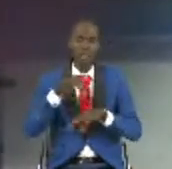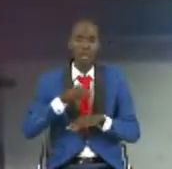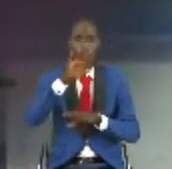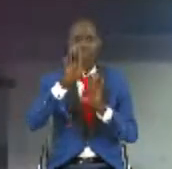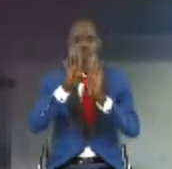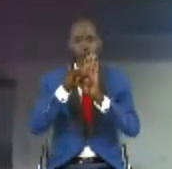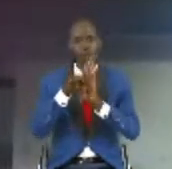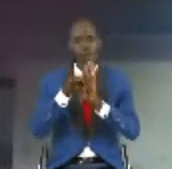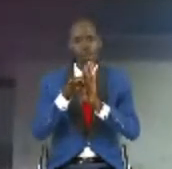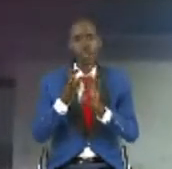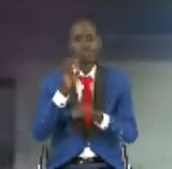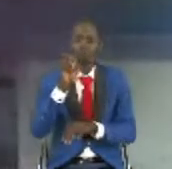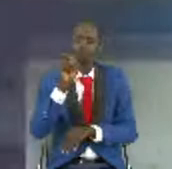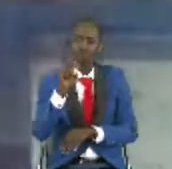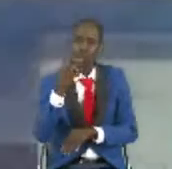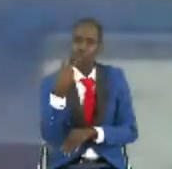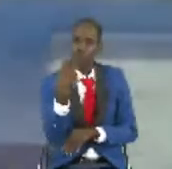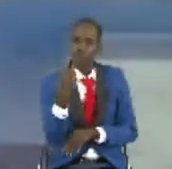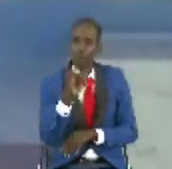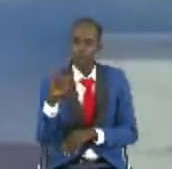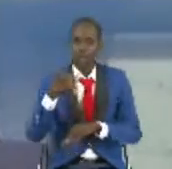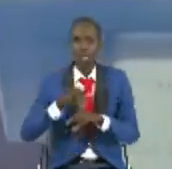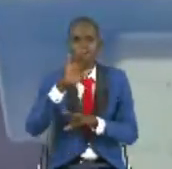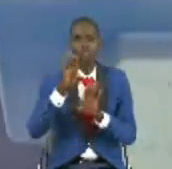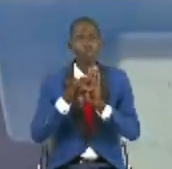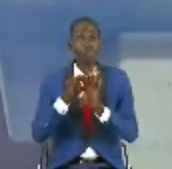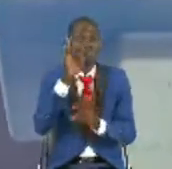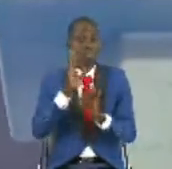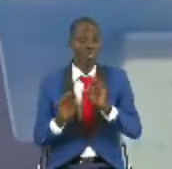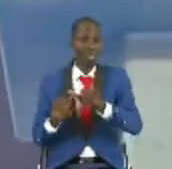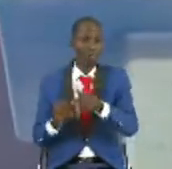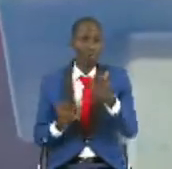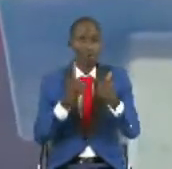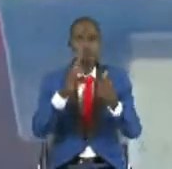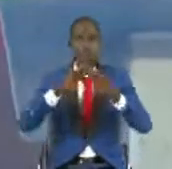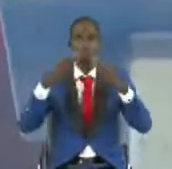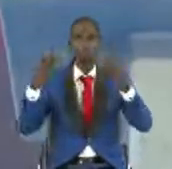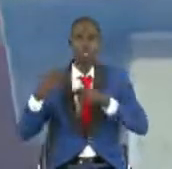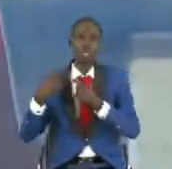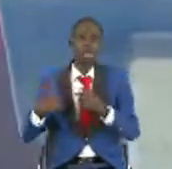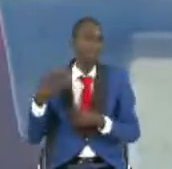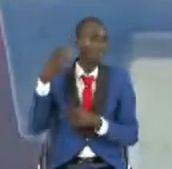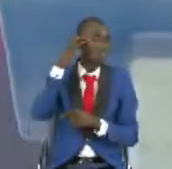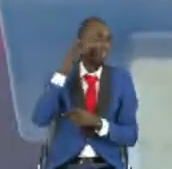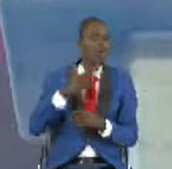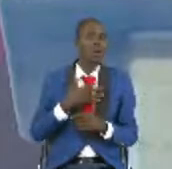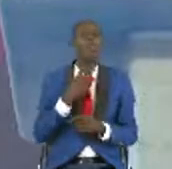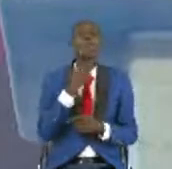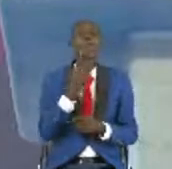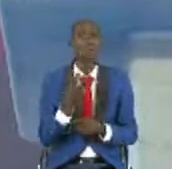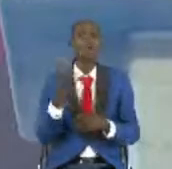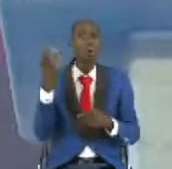je frappe à la porte. Si quelqu'un ouvre la porte, le cœur, écoute ma voix, ouvre la porte, le